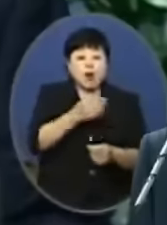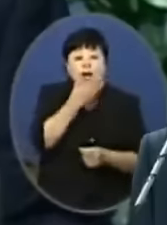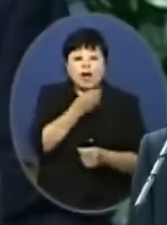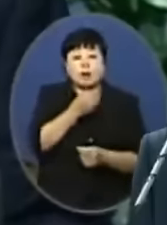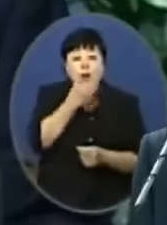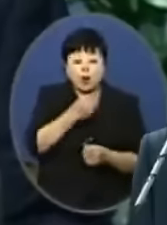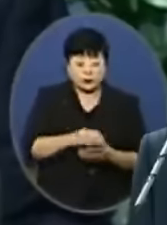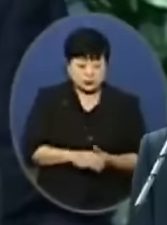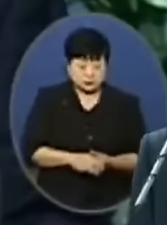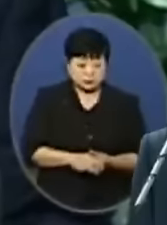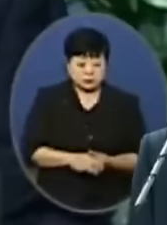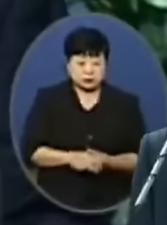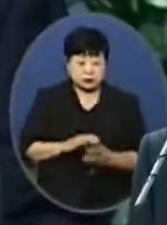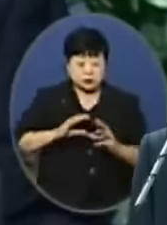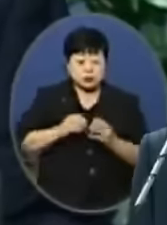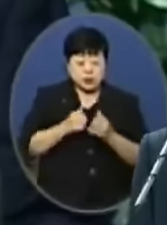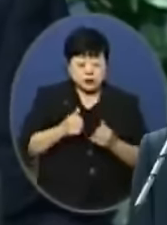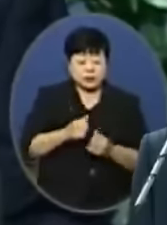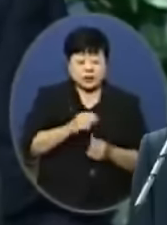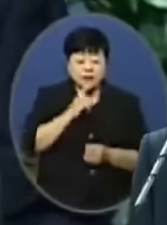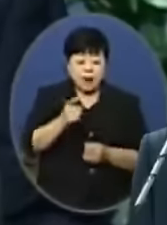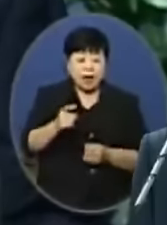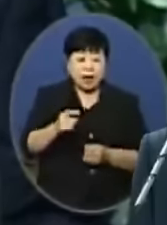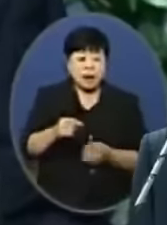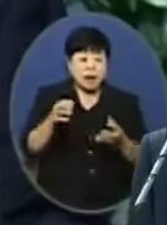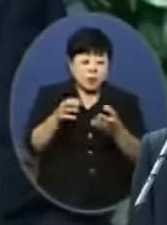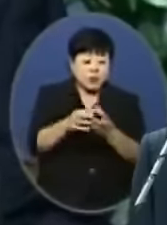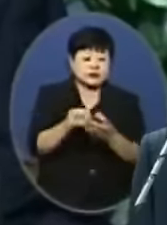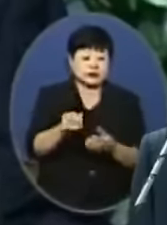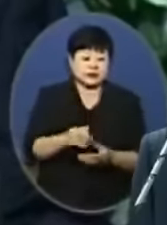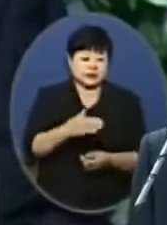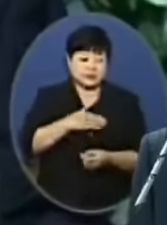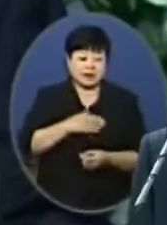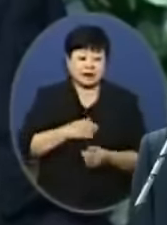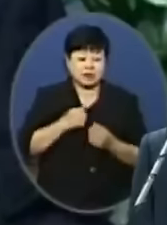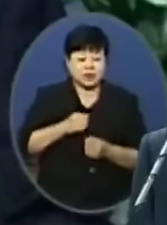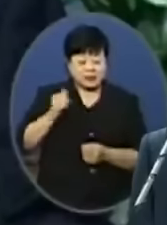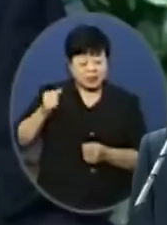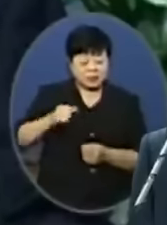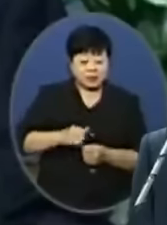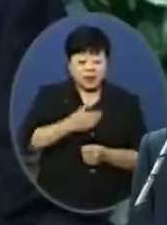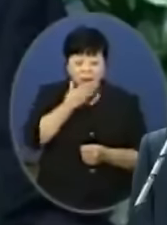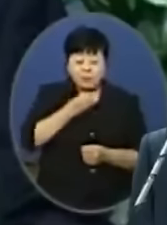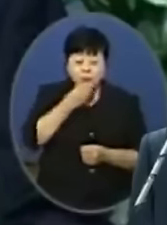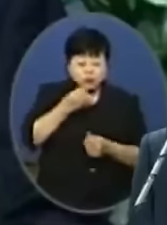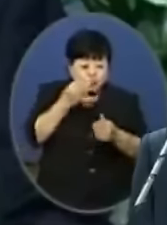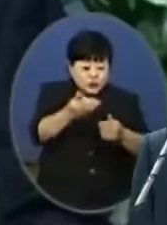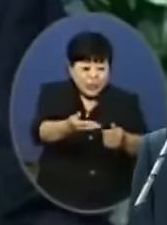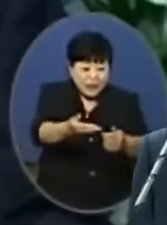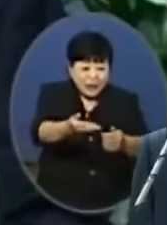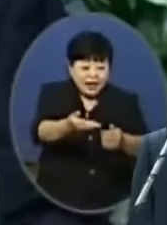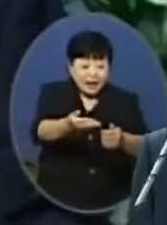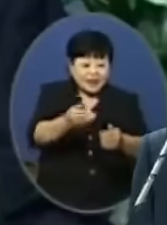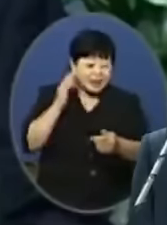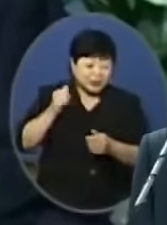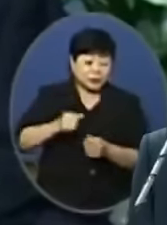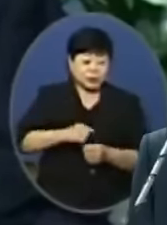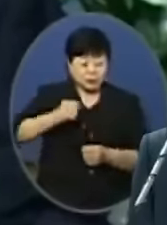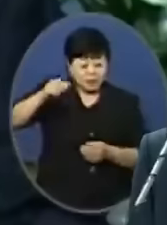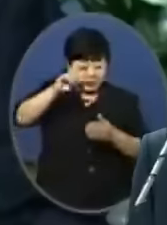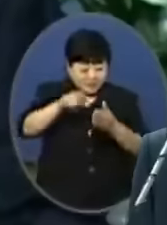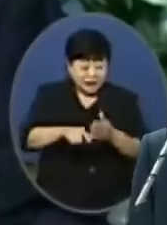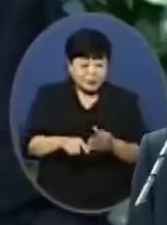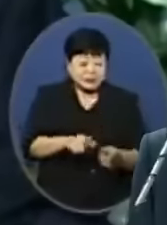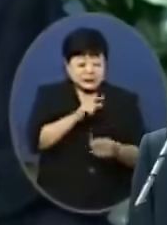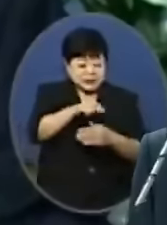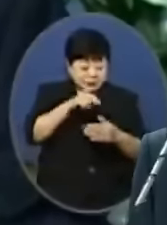행복입니다. 국회의원들이 다 그러지 않습니까? 자기 구에 있는 사람들에게 내가 국회의원이 되면 행복하게 만들어주겠다. 나를 대통령으로 만들면